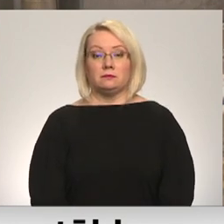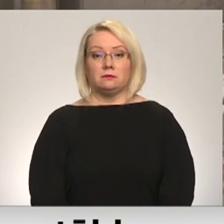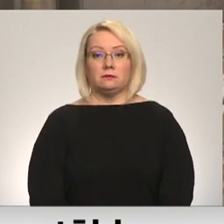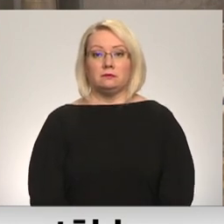televīzija.